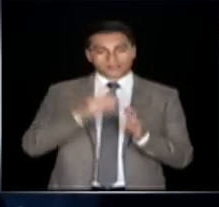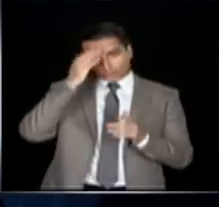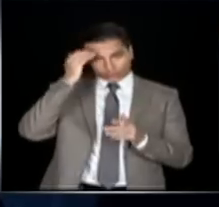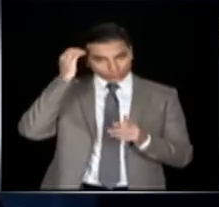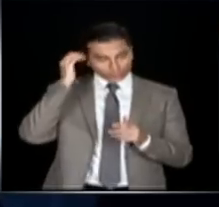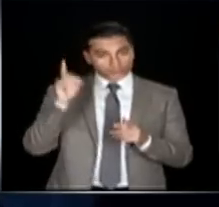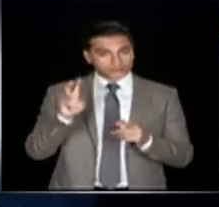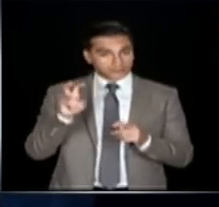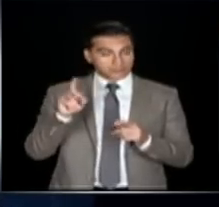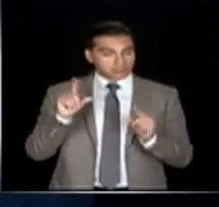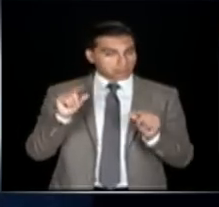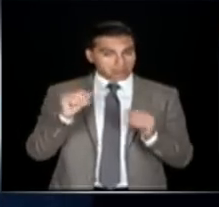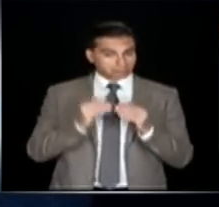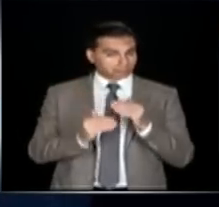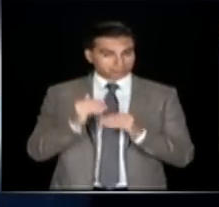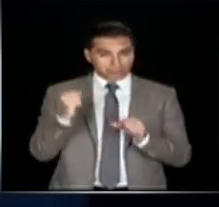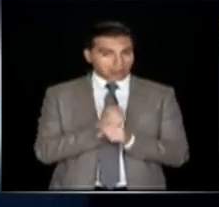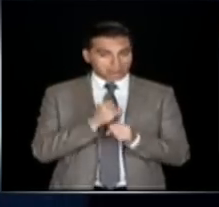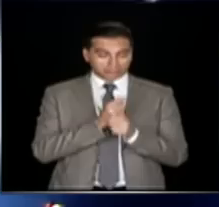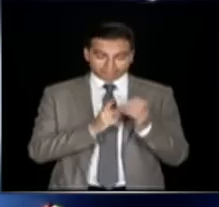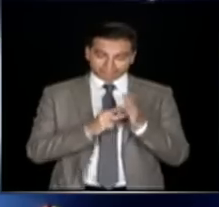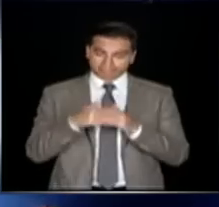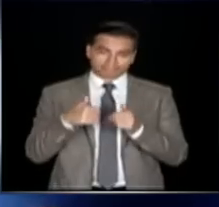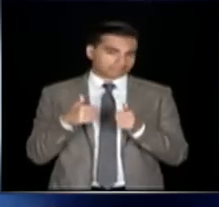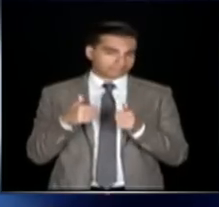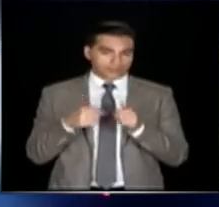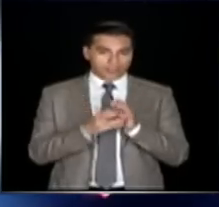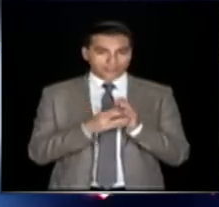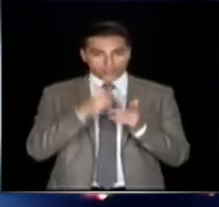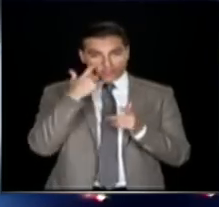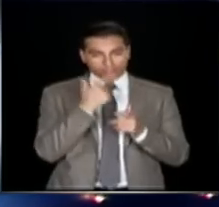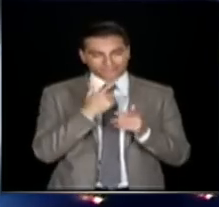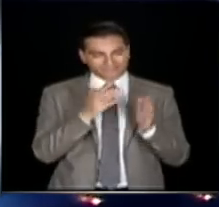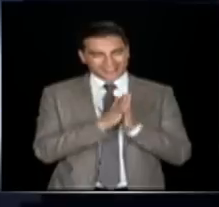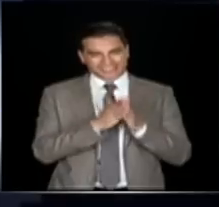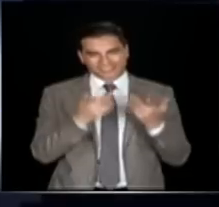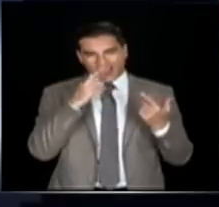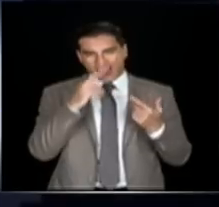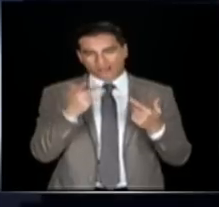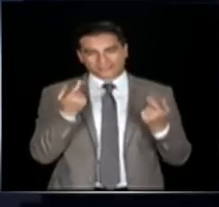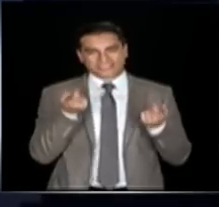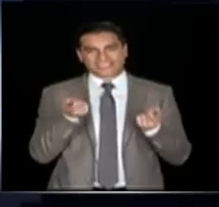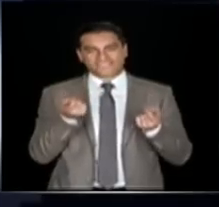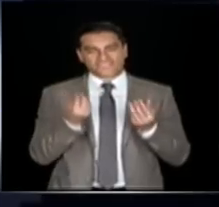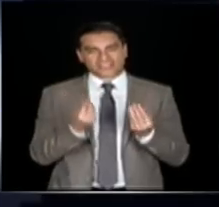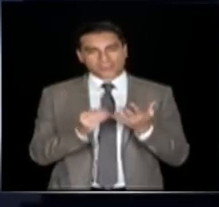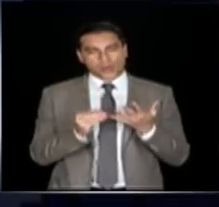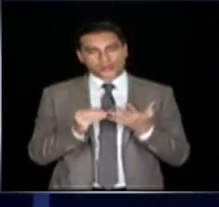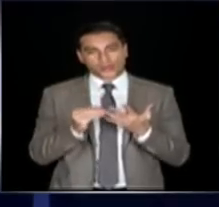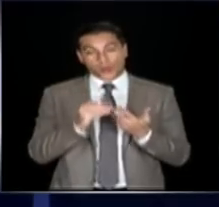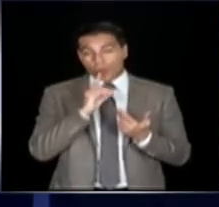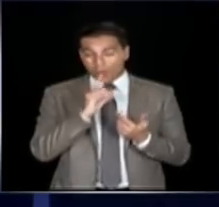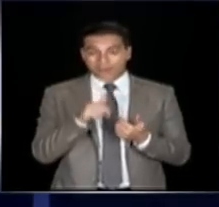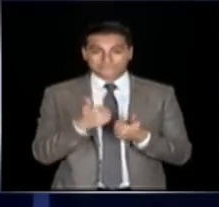أسيوط متألقين بسبعين نقطة، جامعة عين شمس للأسف الشديد مفيش نقط، ولكن